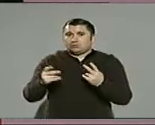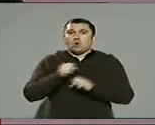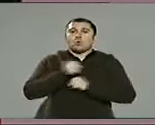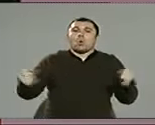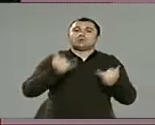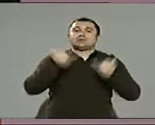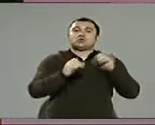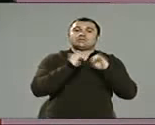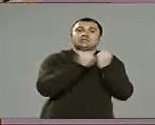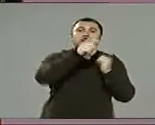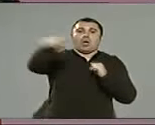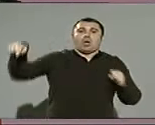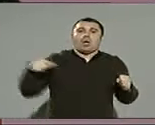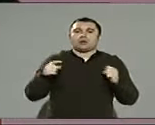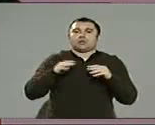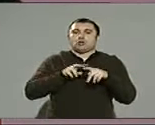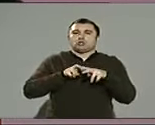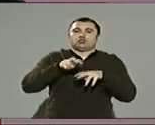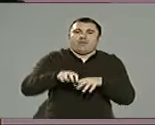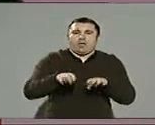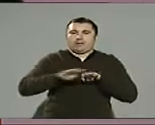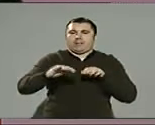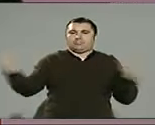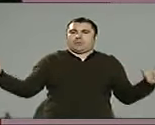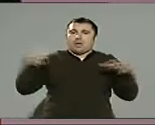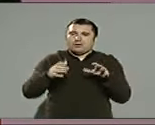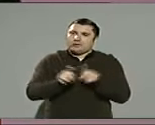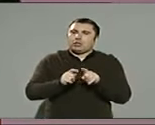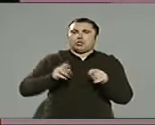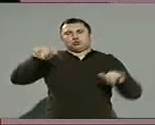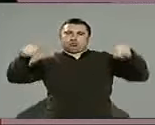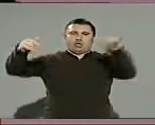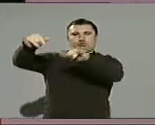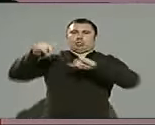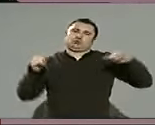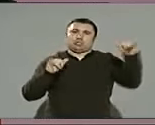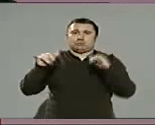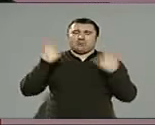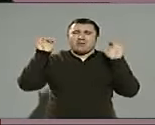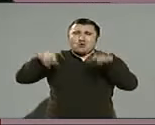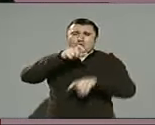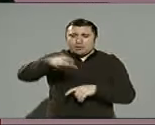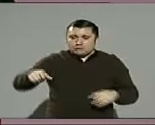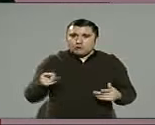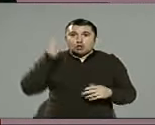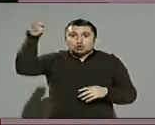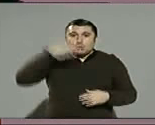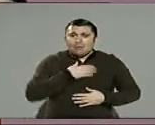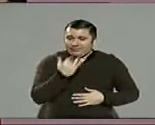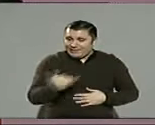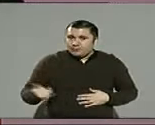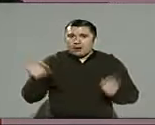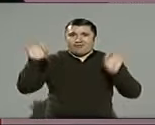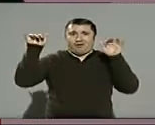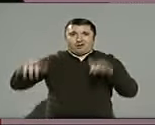der Schwellenländer mit Millionen Menschen spielen und ihre Zukunft gefährden, übrigens auch die ihrer eigenen Kinder und Enkelkinder. Und